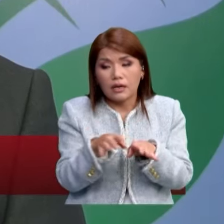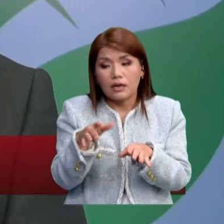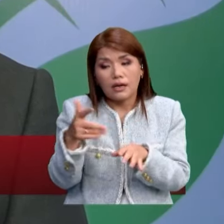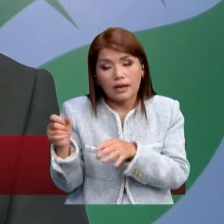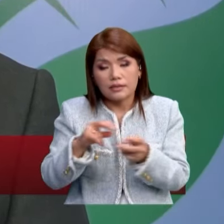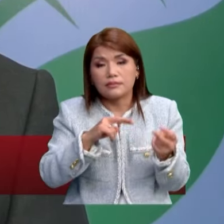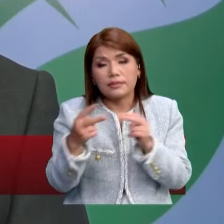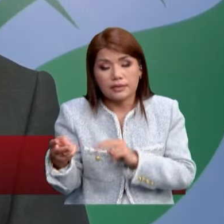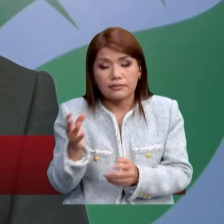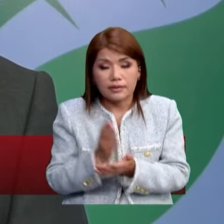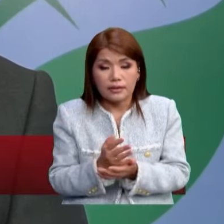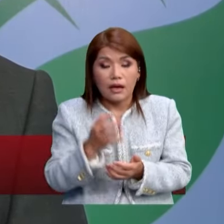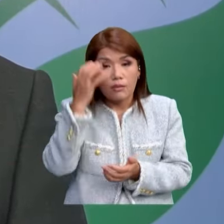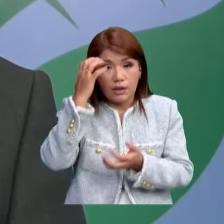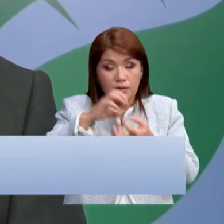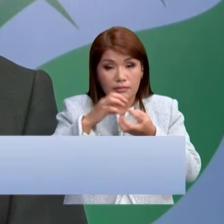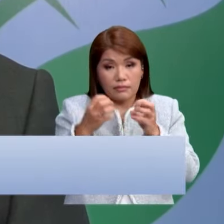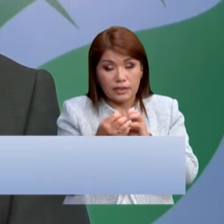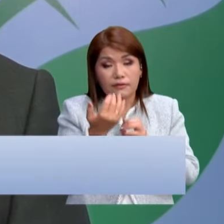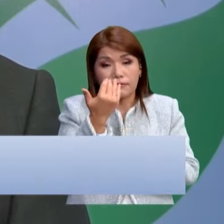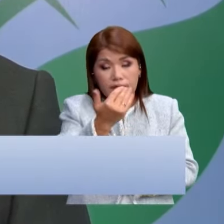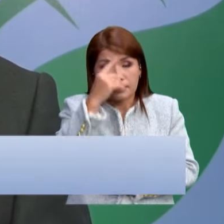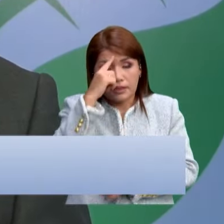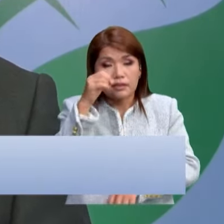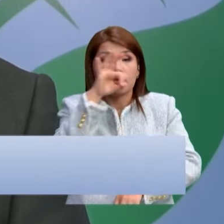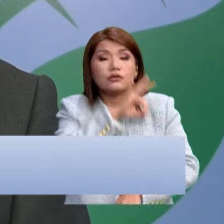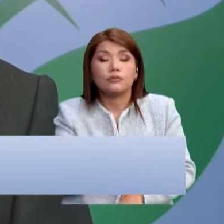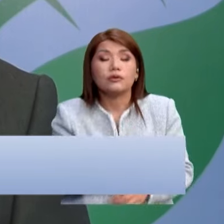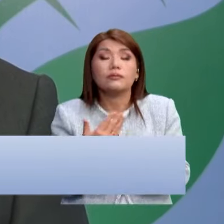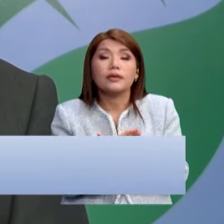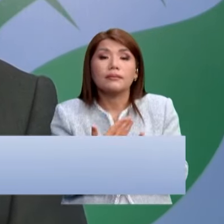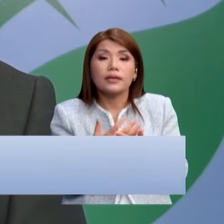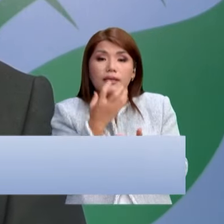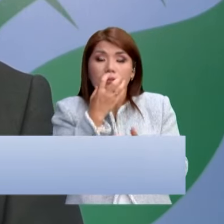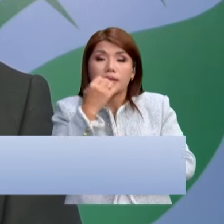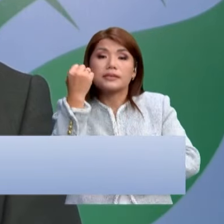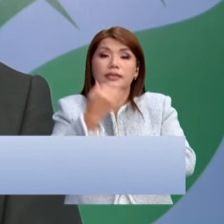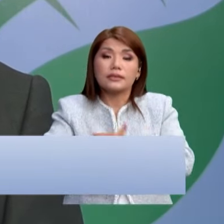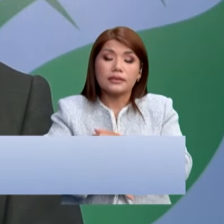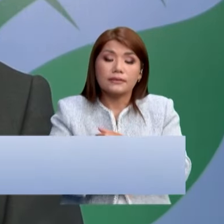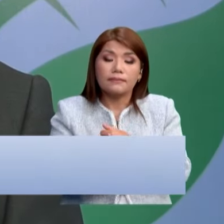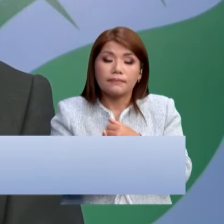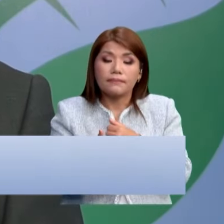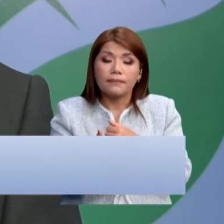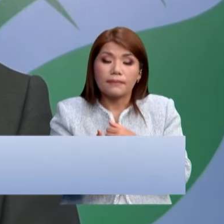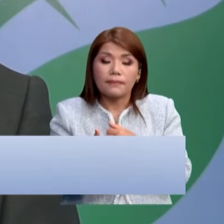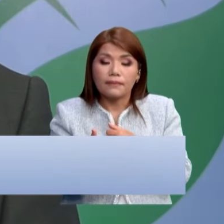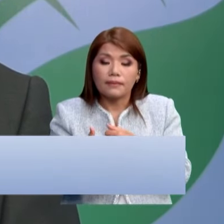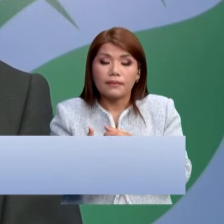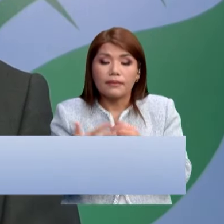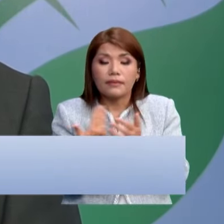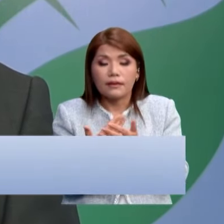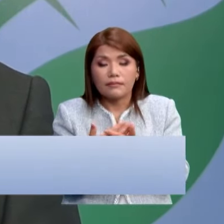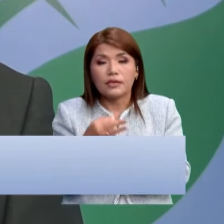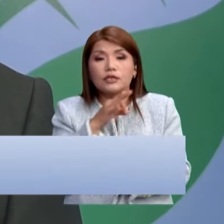Уголь при своем использовании, вы знаете, на теплостанциях при выбросе